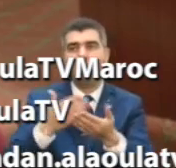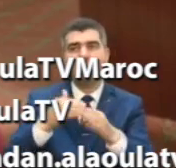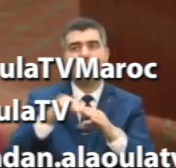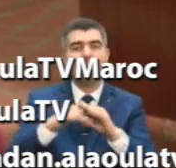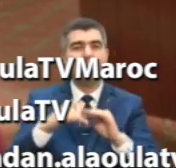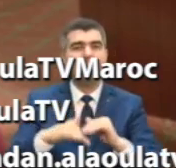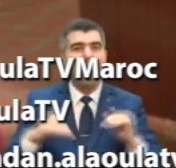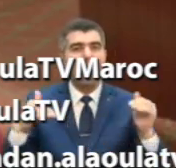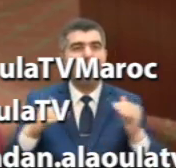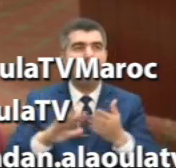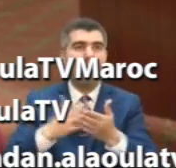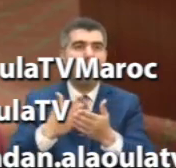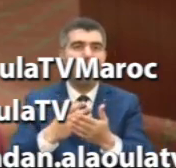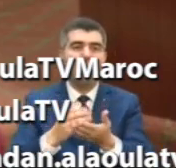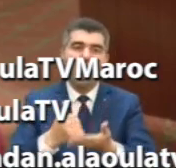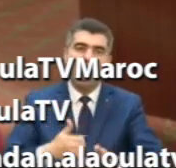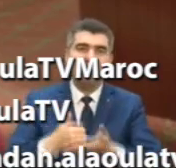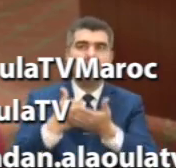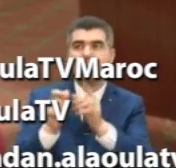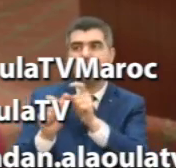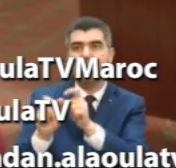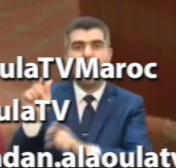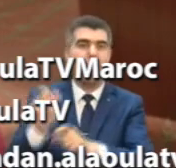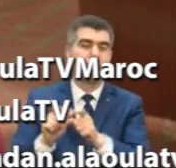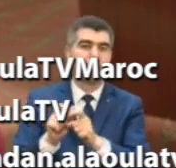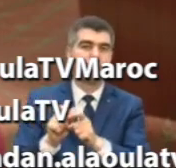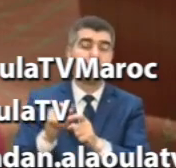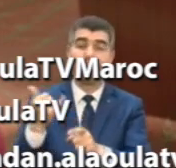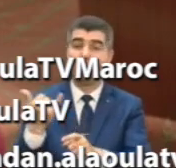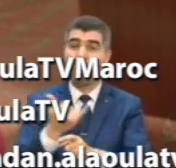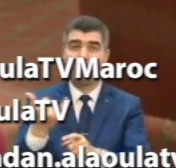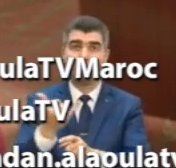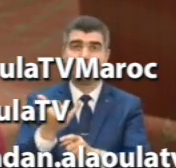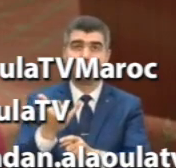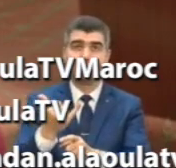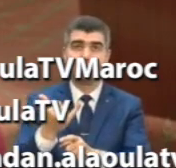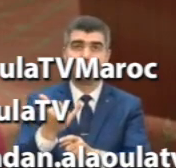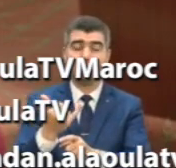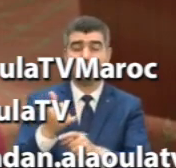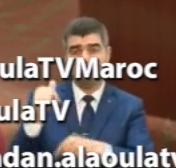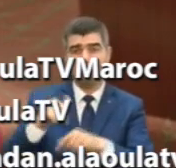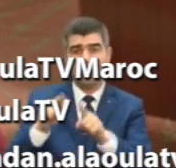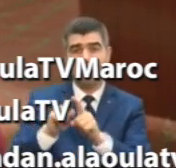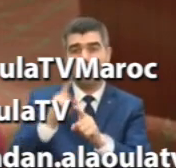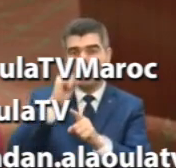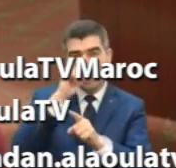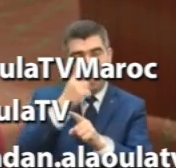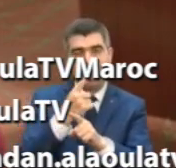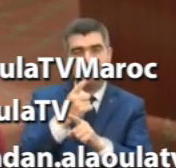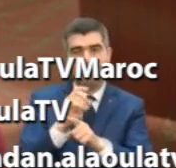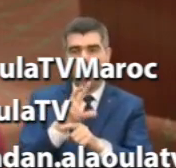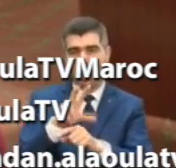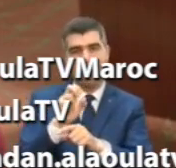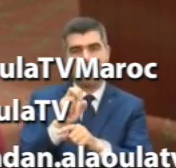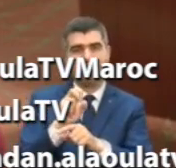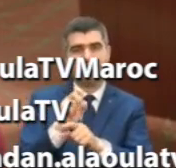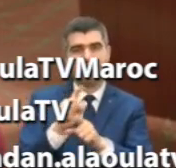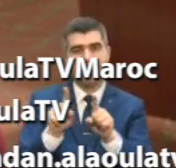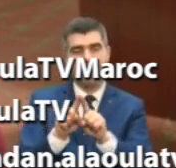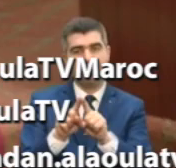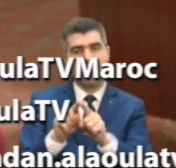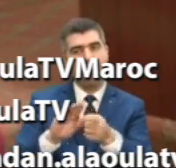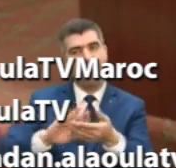على الانتصار للوطن. صحيح نواجه مرحلة دقيقة، يجب أن نرتقي جميعا إلى